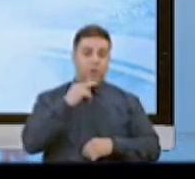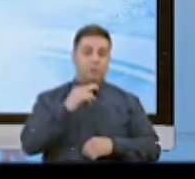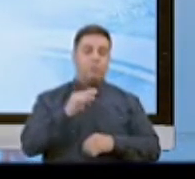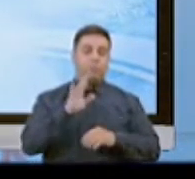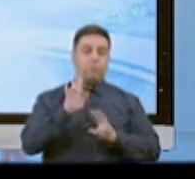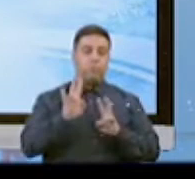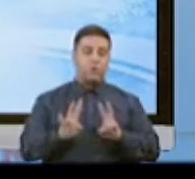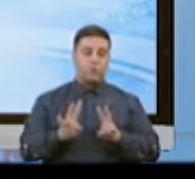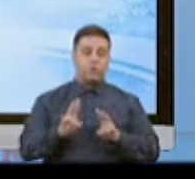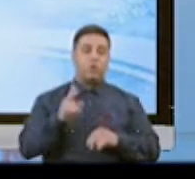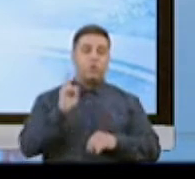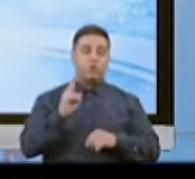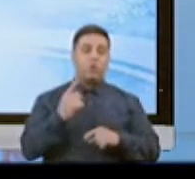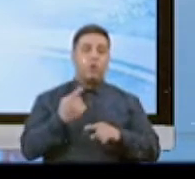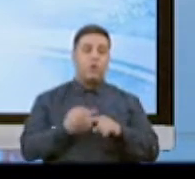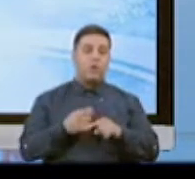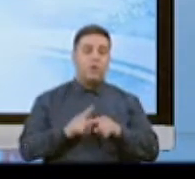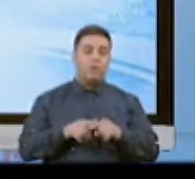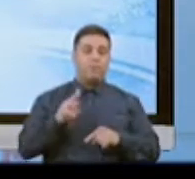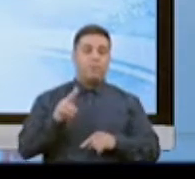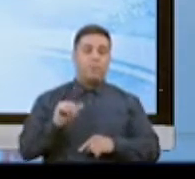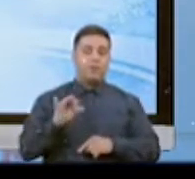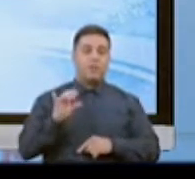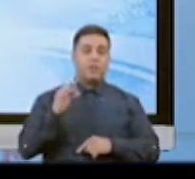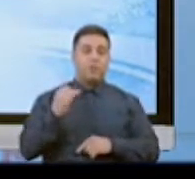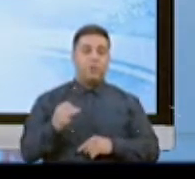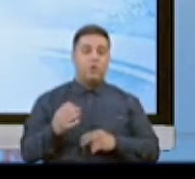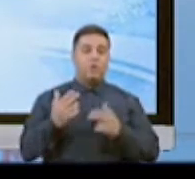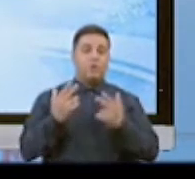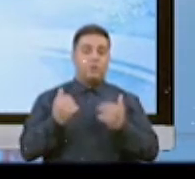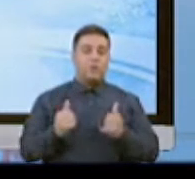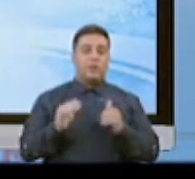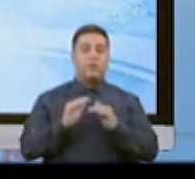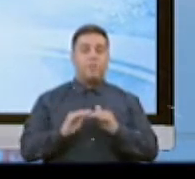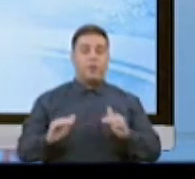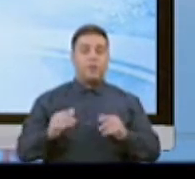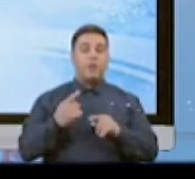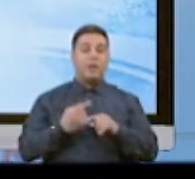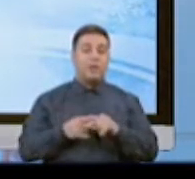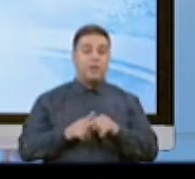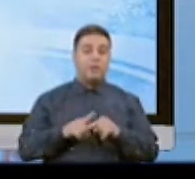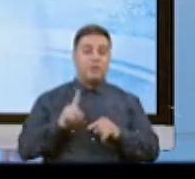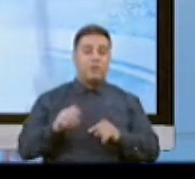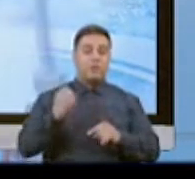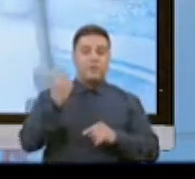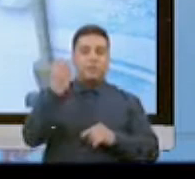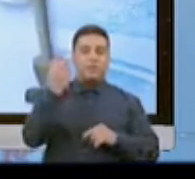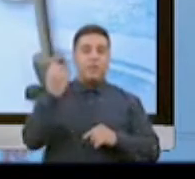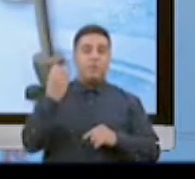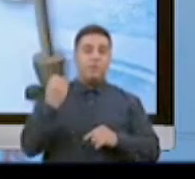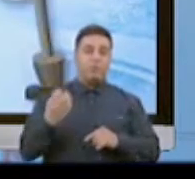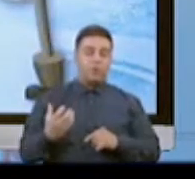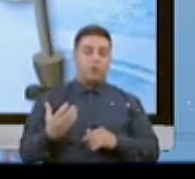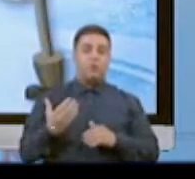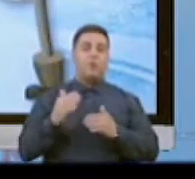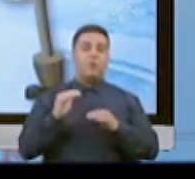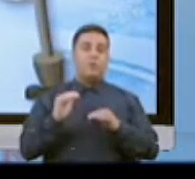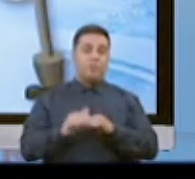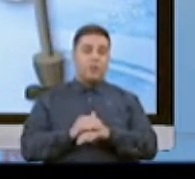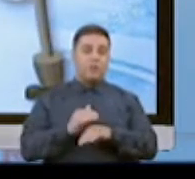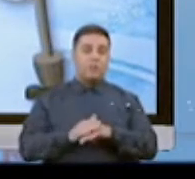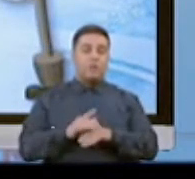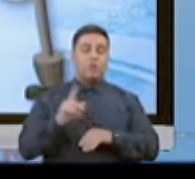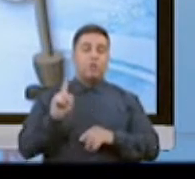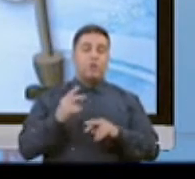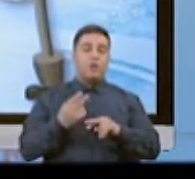постой! Кто же этот постовой?» Конечно, ребята, это светофор. Умнички! А что